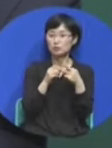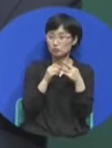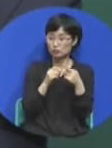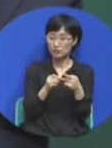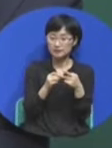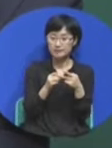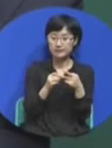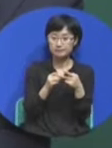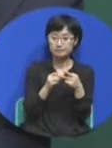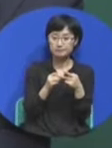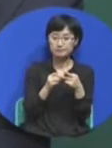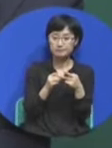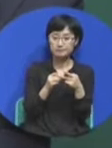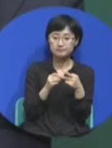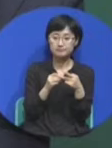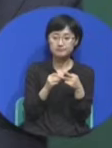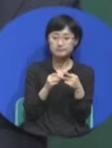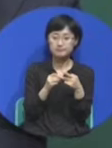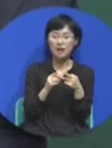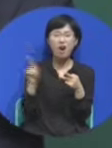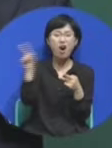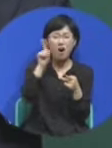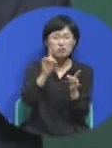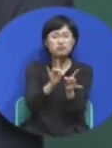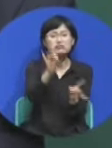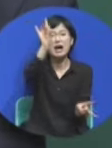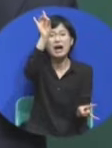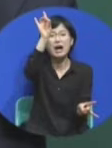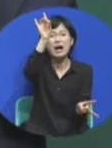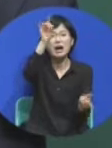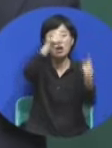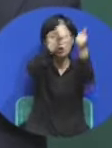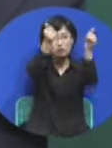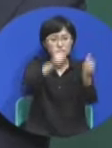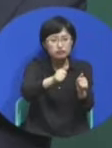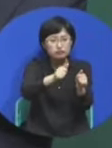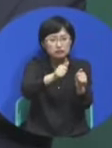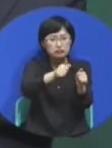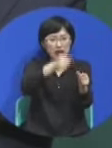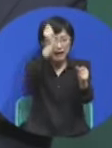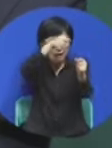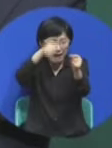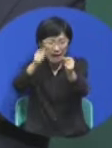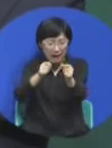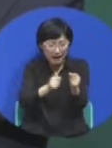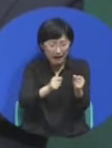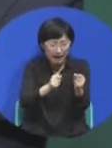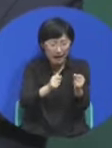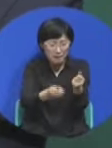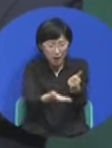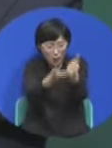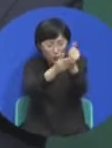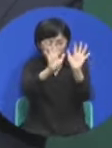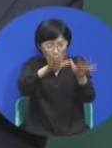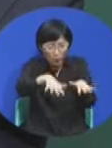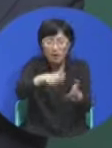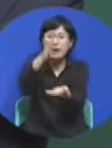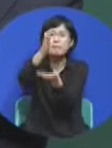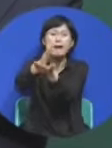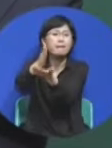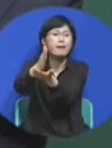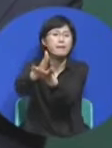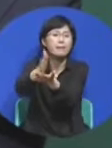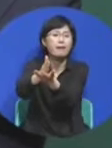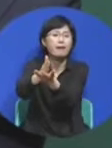2계명. 第二诫命. 어떤 우상을 만들어 그것을 섬기거나 절하지 말아라. 不可造偶像，也不可侍奉他. 그